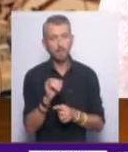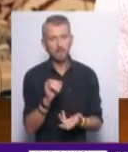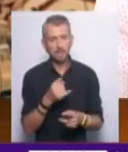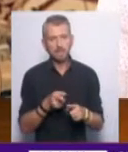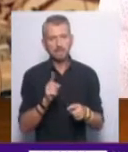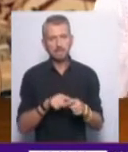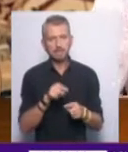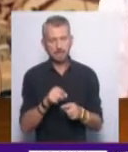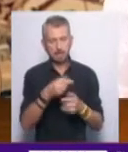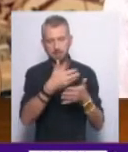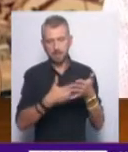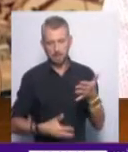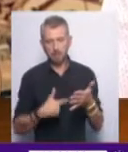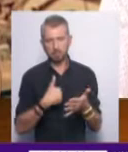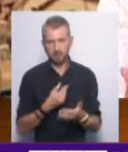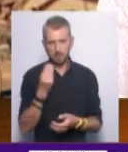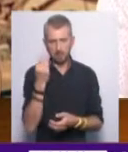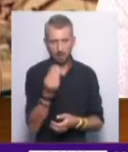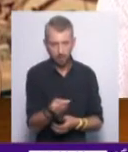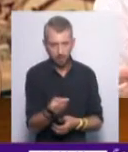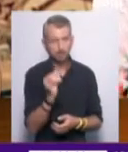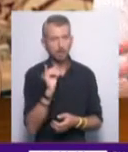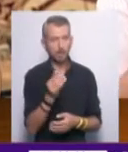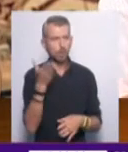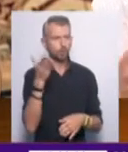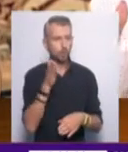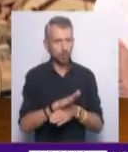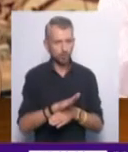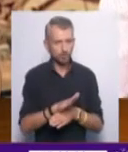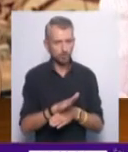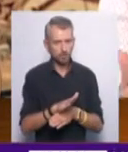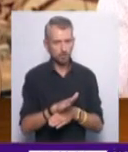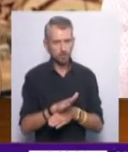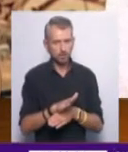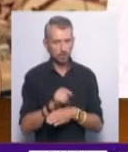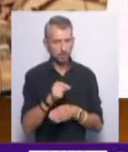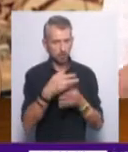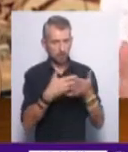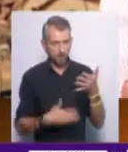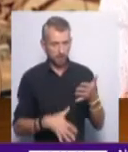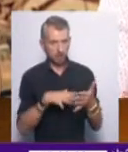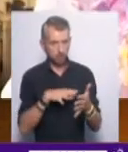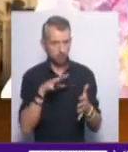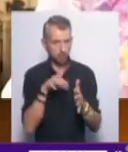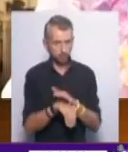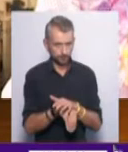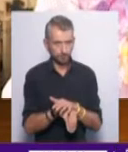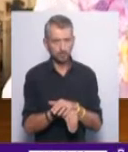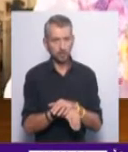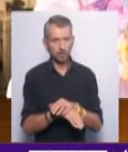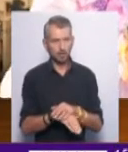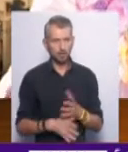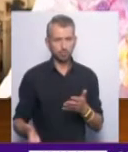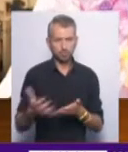цей перелік ми дали. І розпорядження вже низка цього переліку була узагальнена по місту Києву.